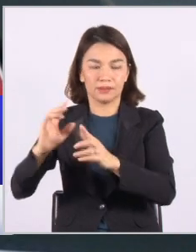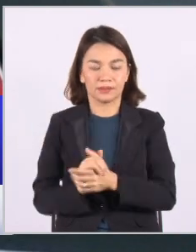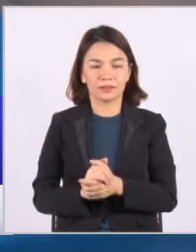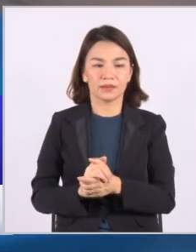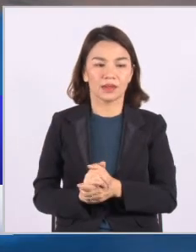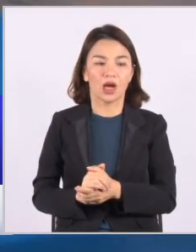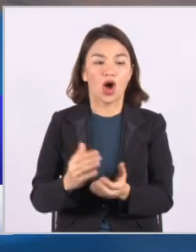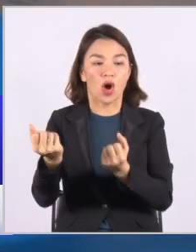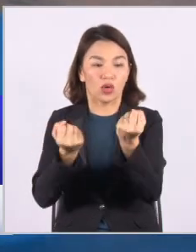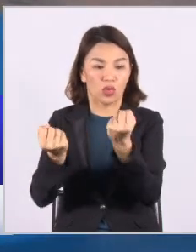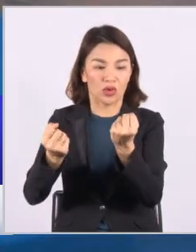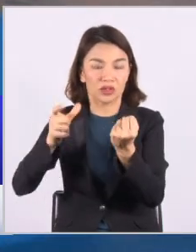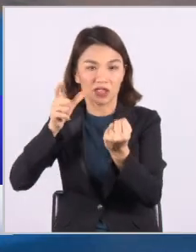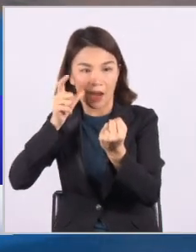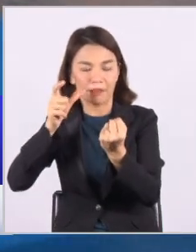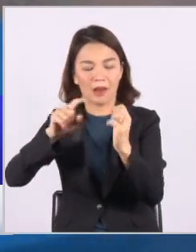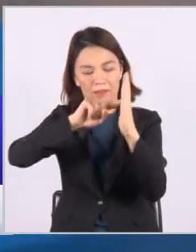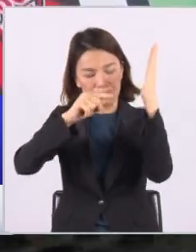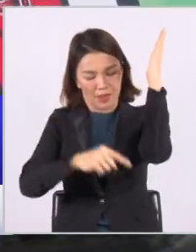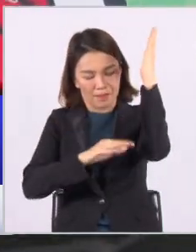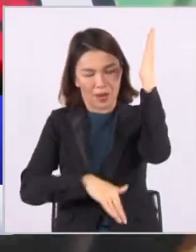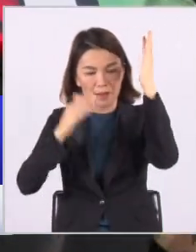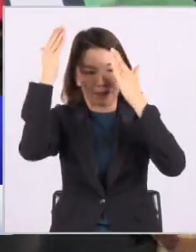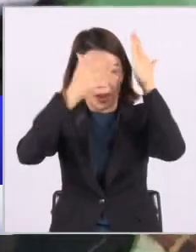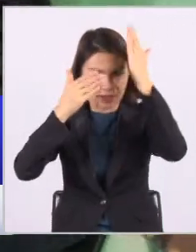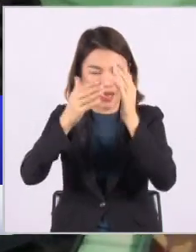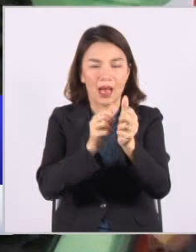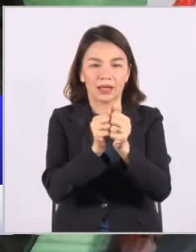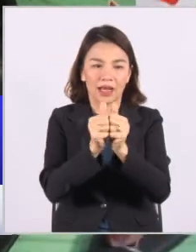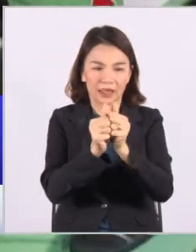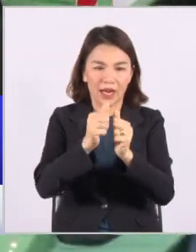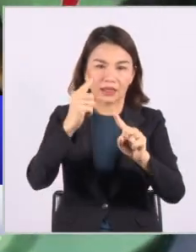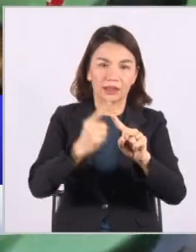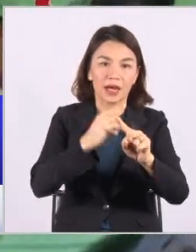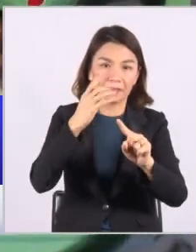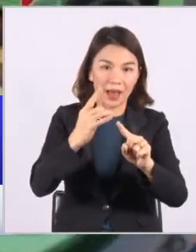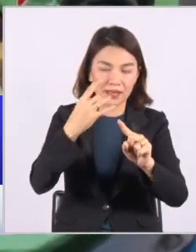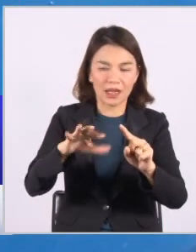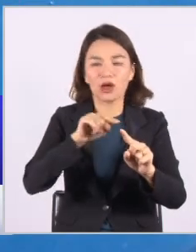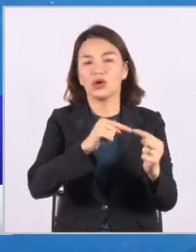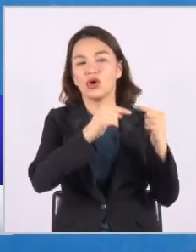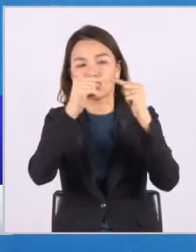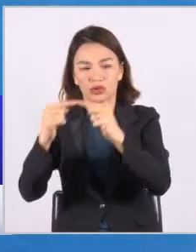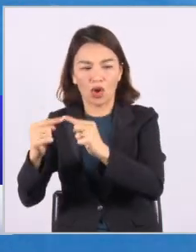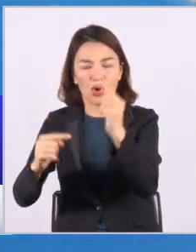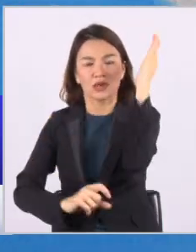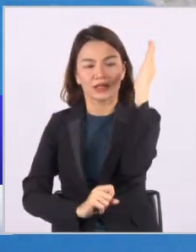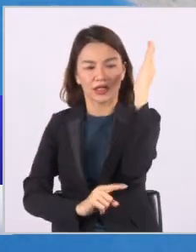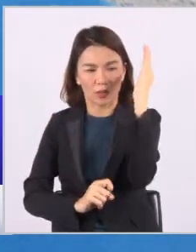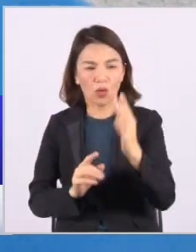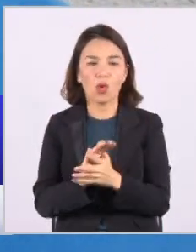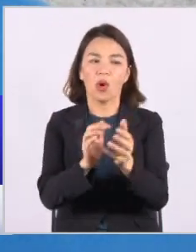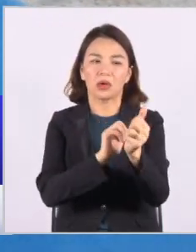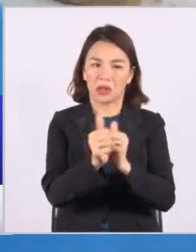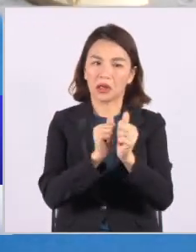ะไปที่เซบังมาเลเซียเพื่อแข่งขันปลายเดือนสิงหาคมต่อเนื่องที่สิงคโปร์ซึ่งก็เป็นรายการแข่งขันที่ใหญ่ที่สุดในโลก